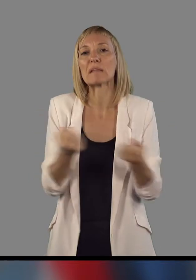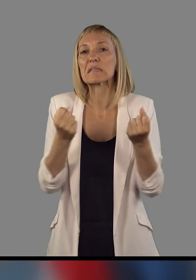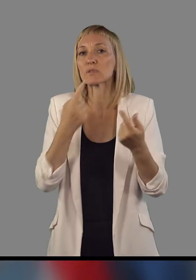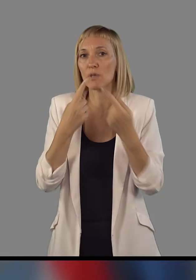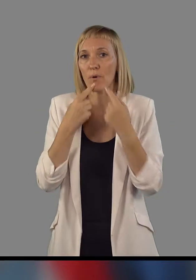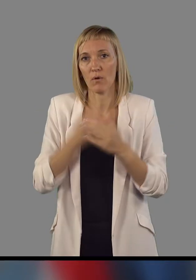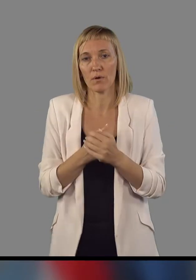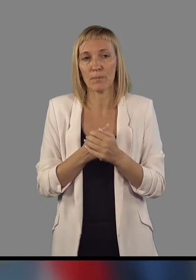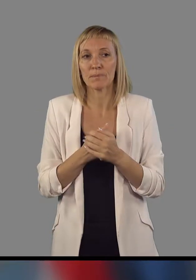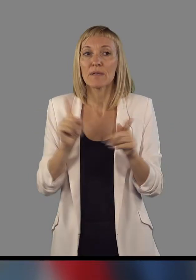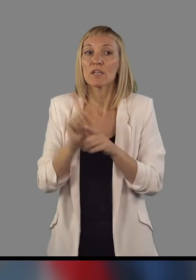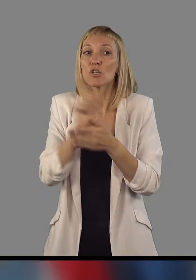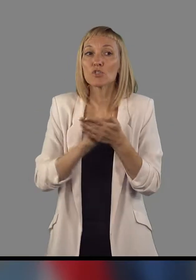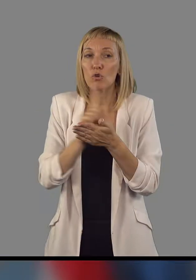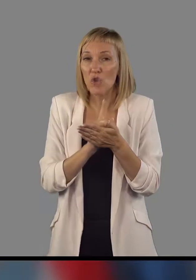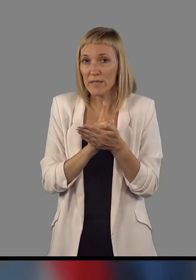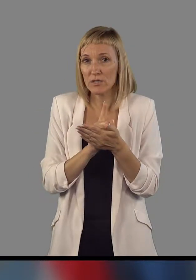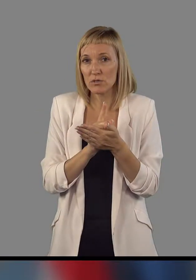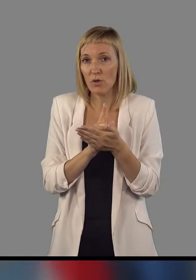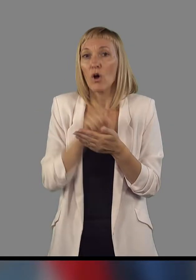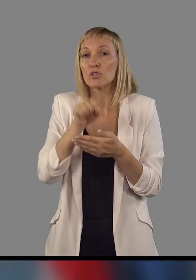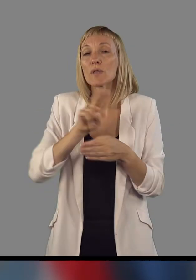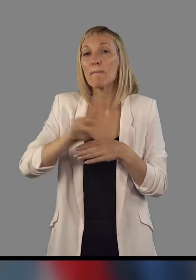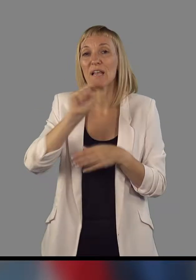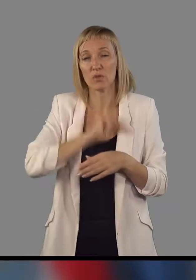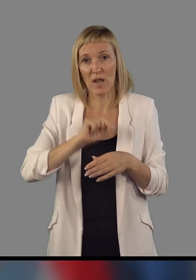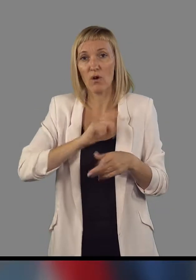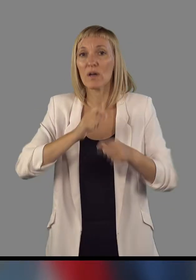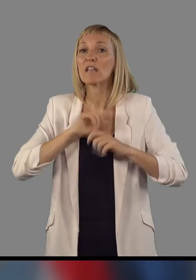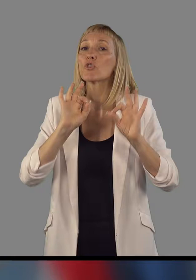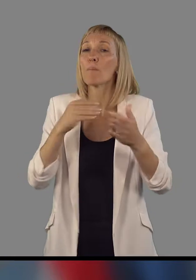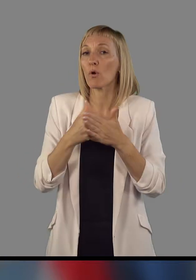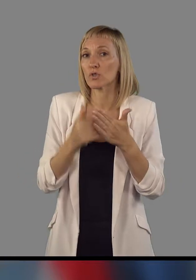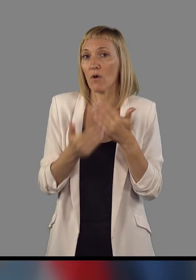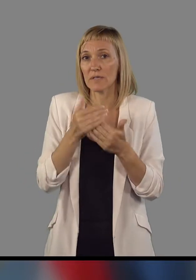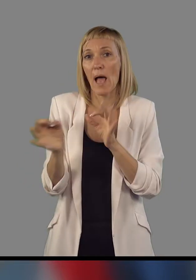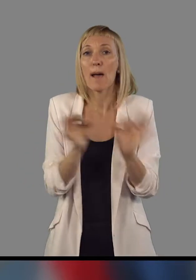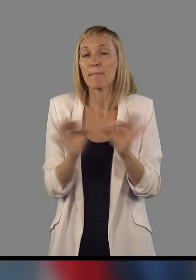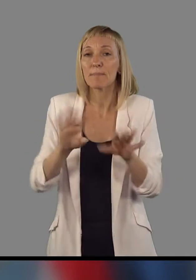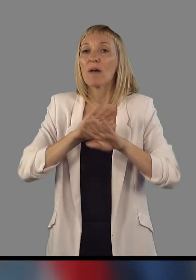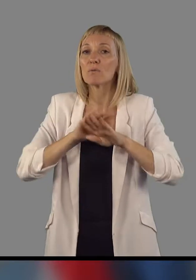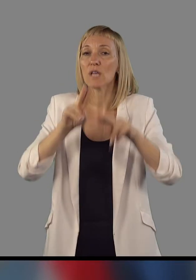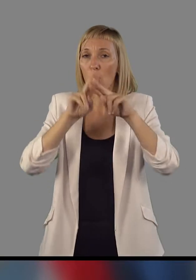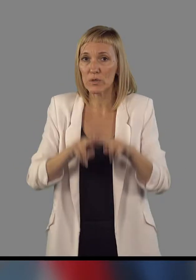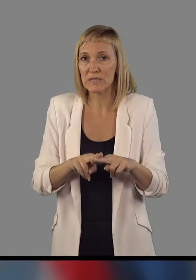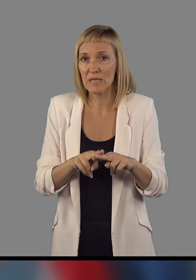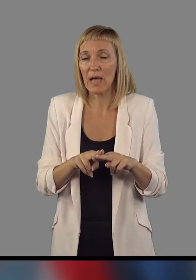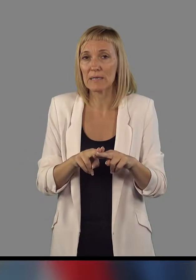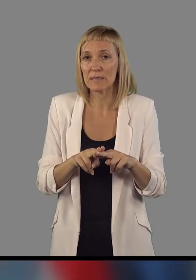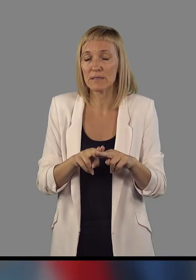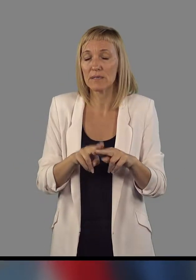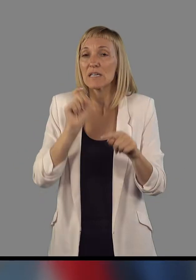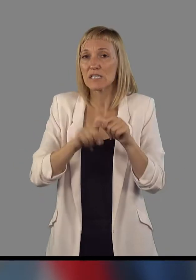srečanja in pa intenzivni pogovori. Hkrati nam dajejo te prednostne naloge tudi zelo dobro osnovo za pripravo